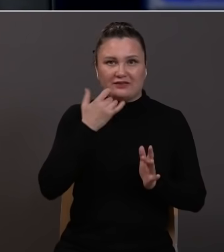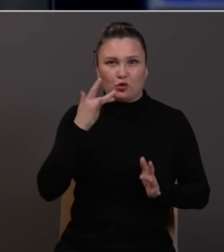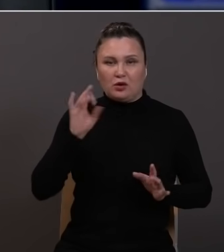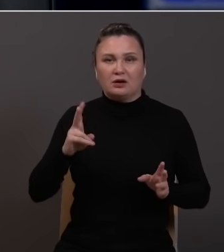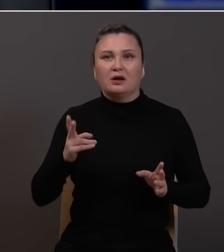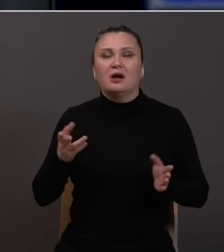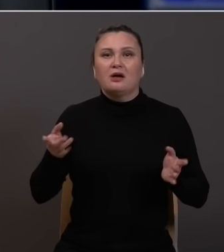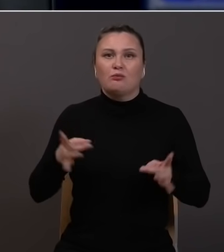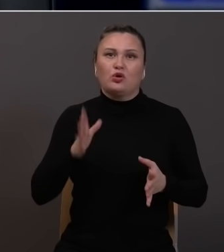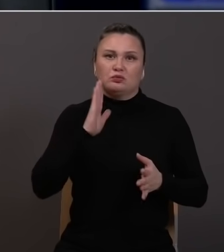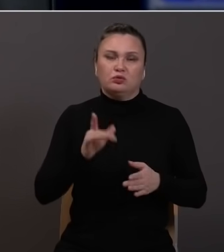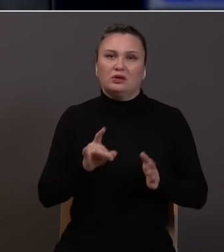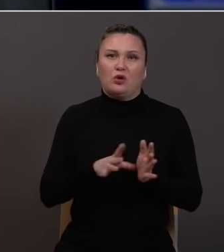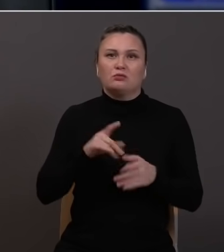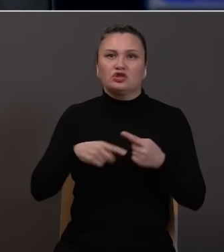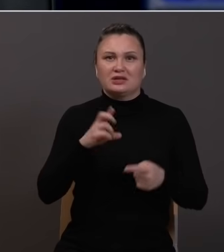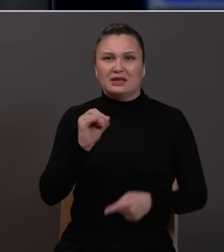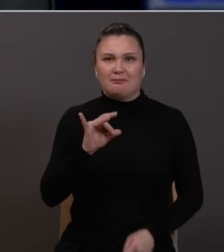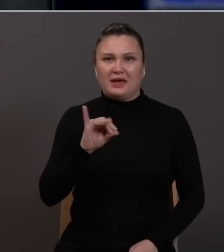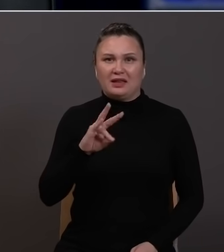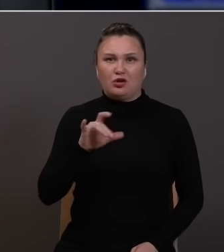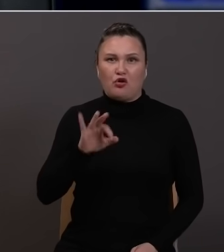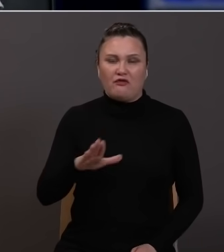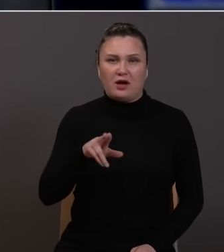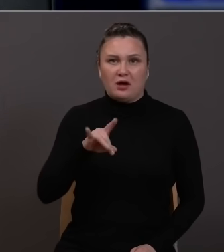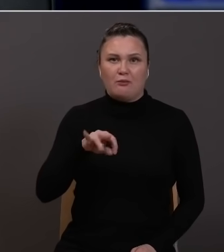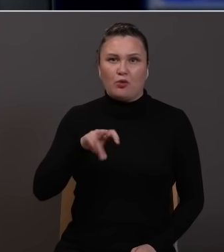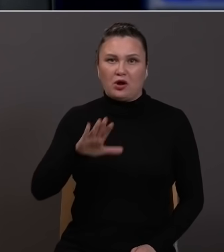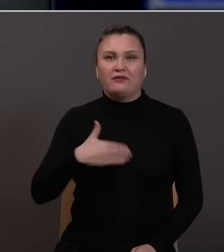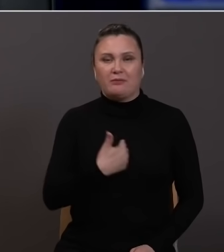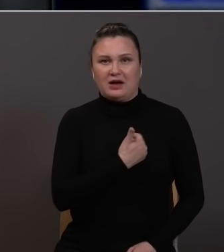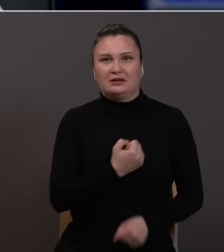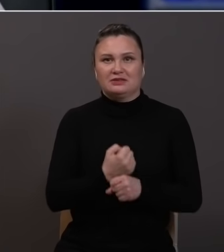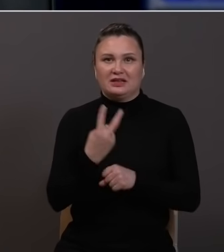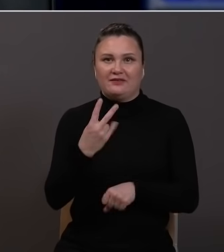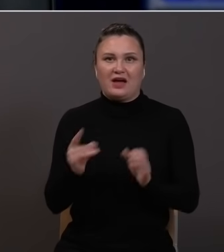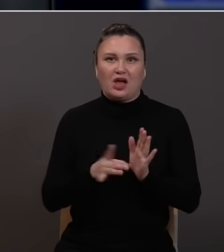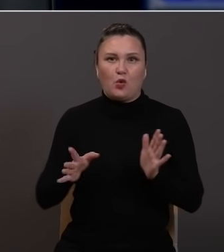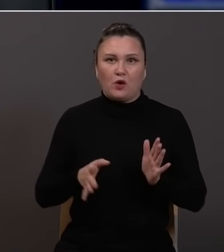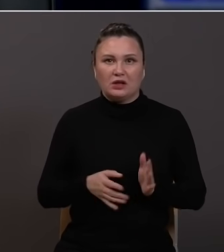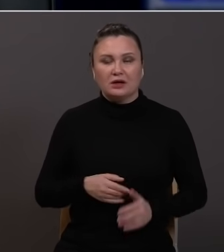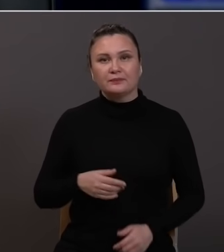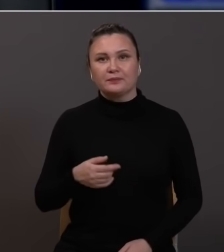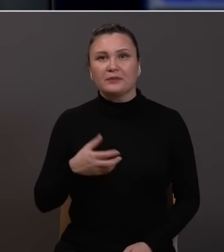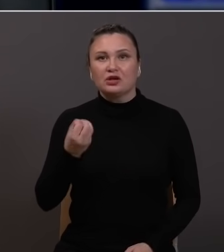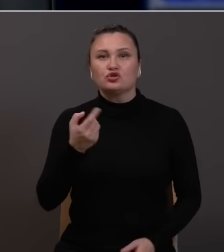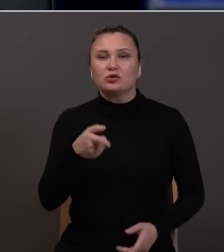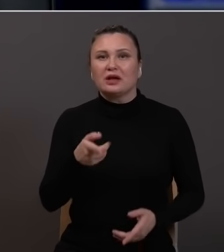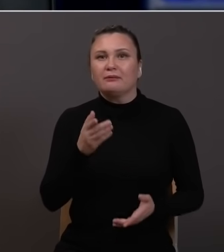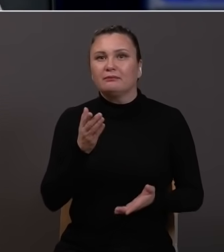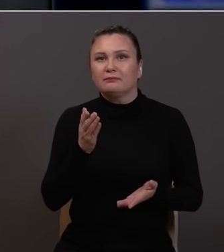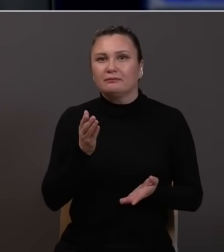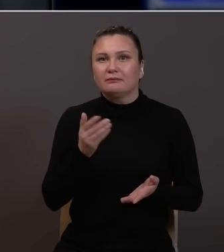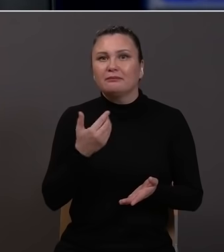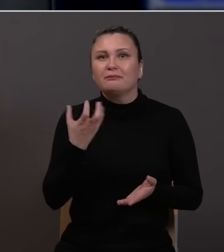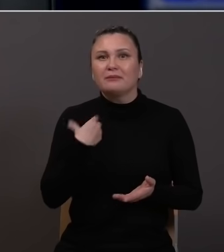Останется рекорд просто через Берингов пролив. Вот, а мы хотели бы все-таки сделать уж два для того, чтобы... Там еще есть такая история, что мы, то